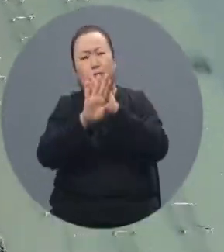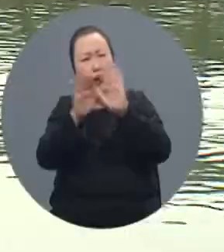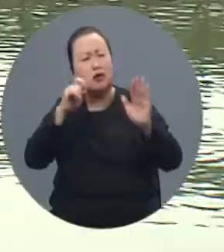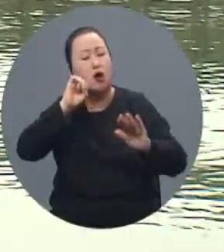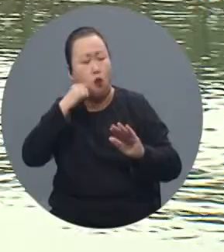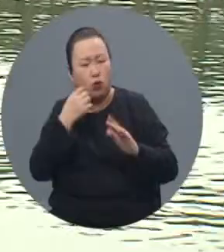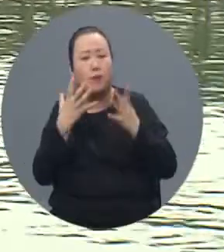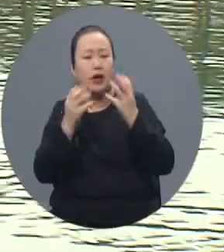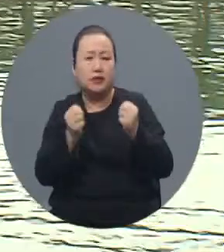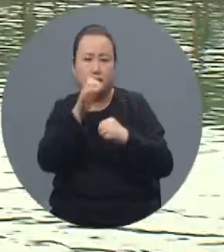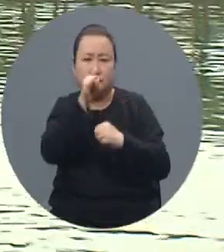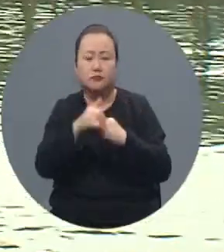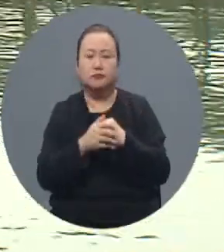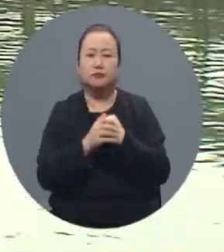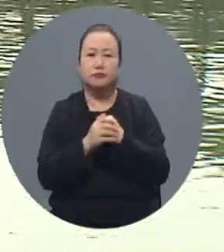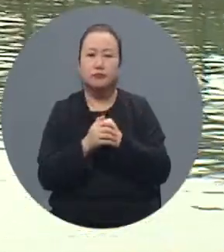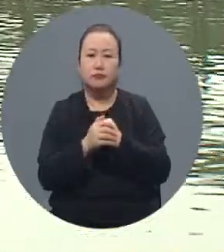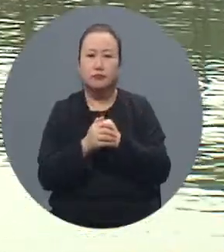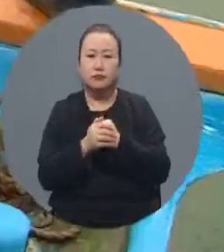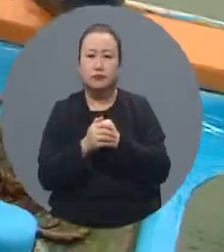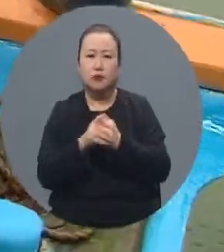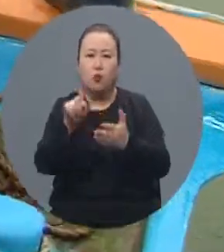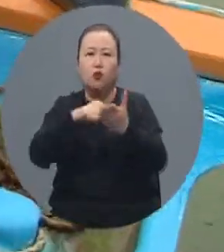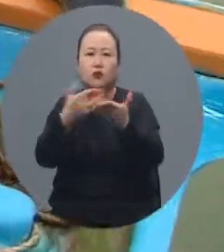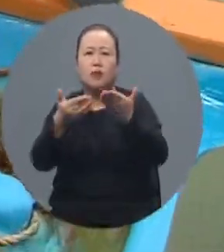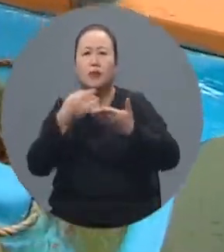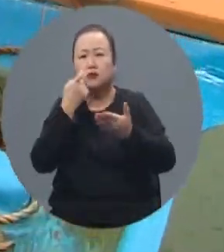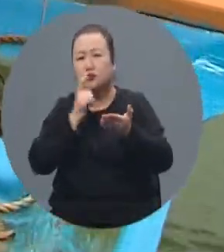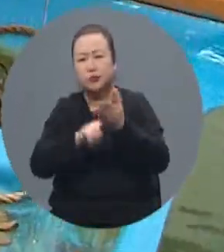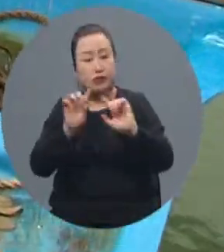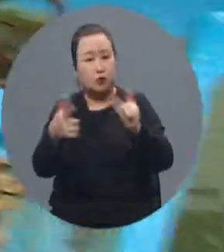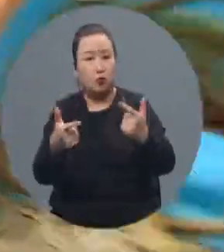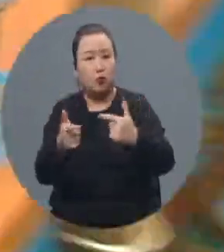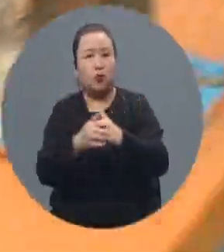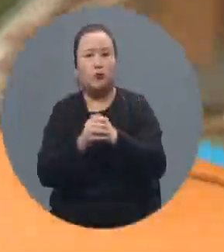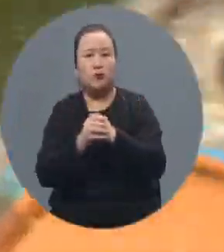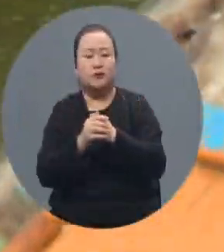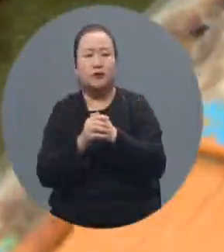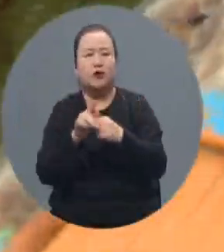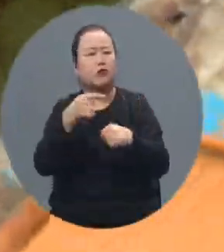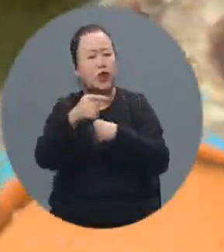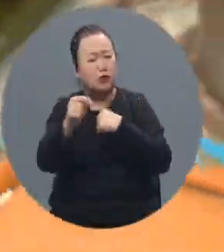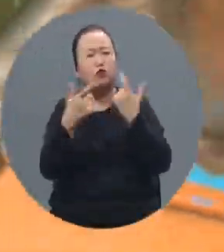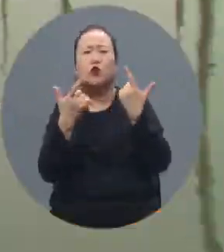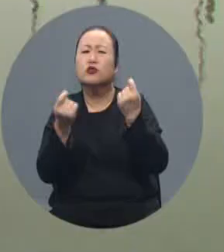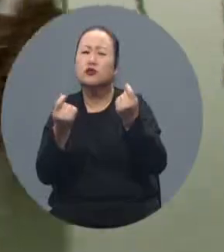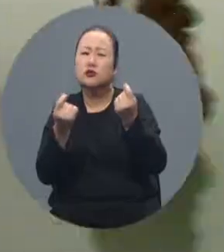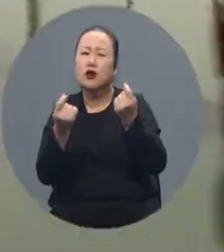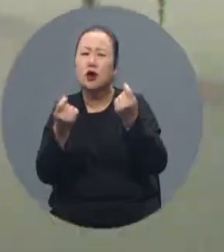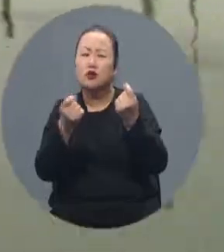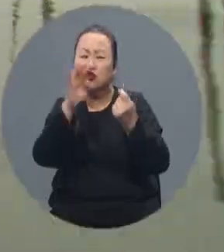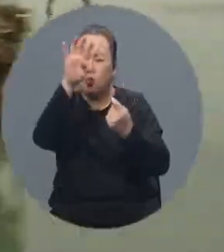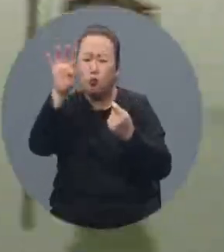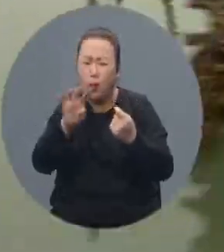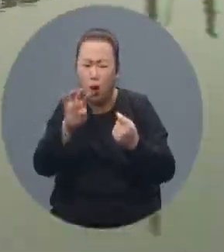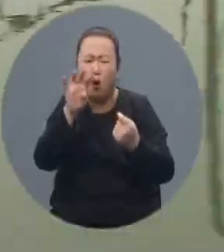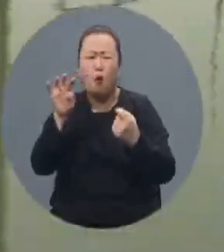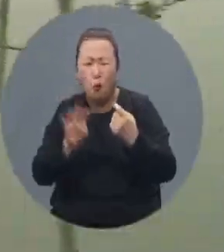밝히기 어려운 경우가 많았습니다. 보상을 받기도 쉽지 않은 데다 자칫 내년에도 이 같은 집단 폐사가